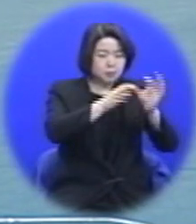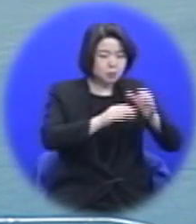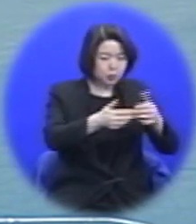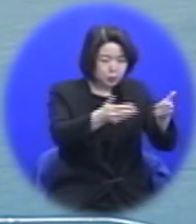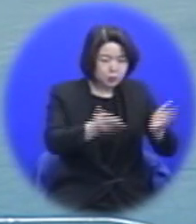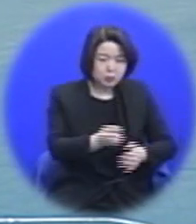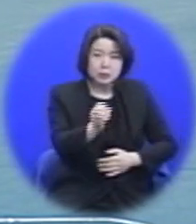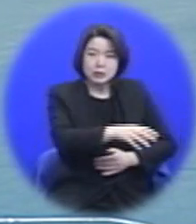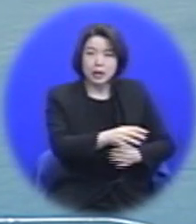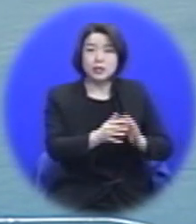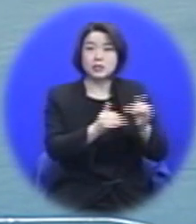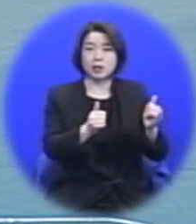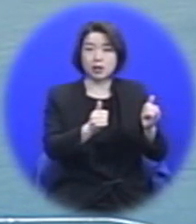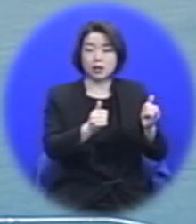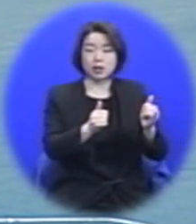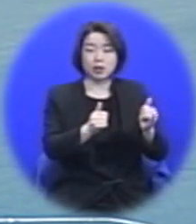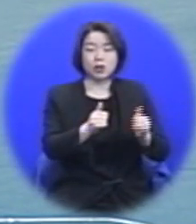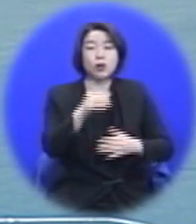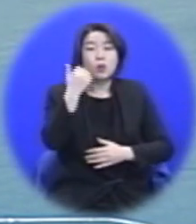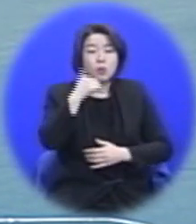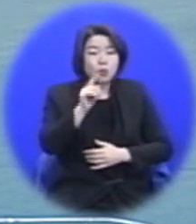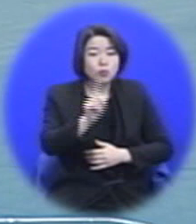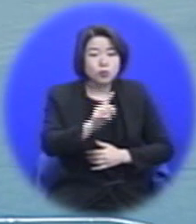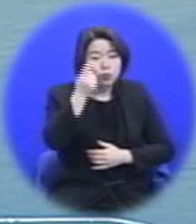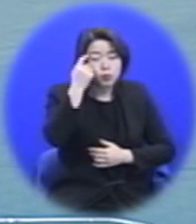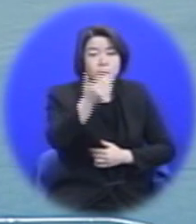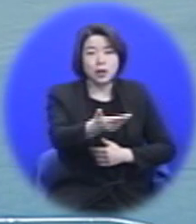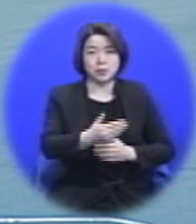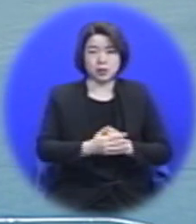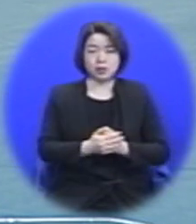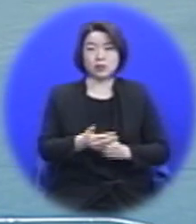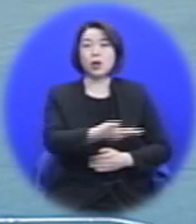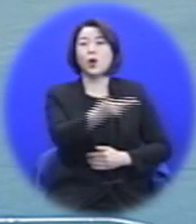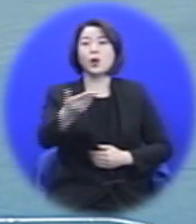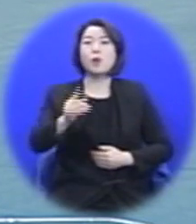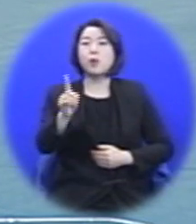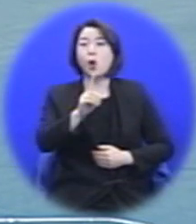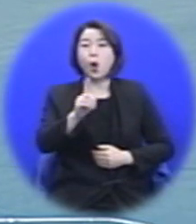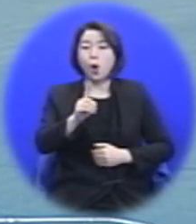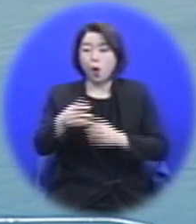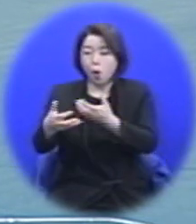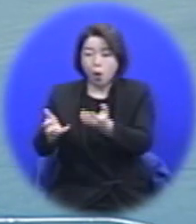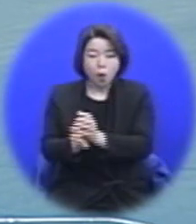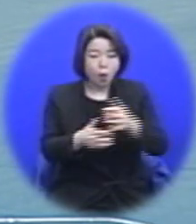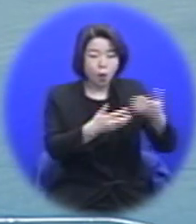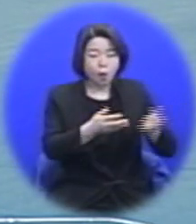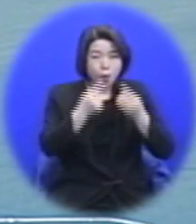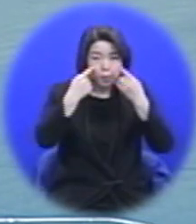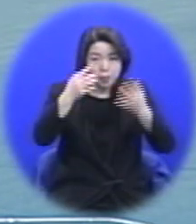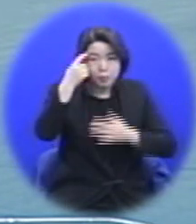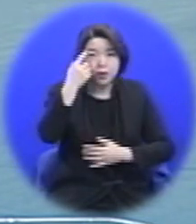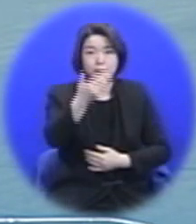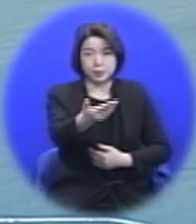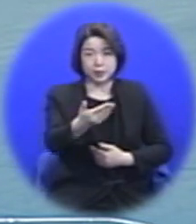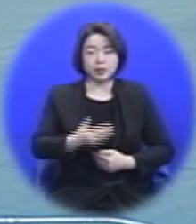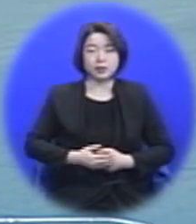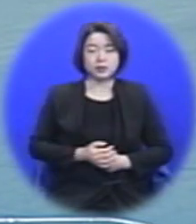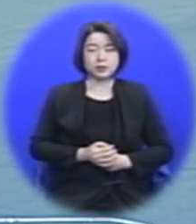던져지는 자냐라고 묻는다면 여러분은 어느 쪽이 분명하다고 말할 수 있습니까?